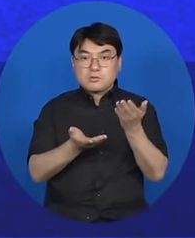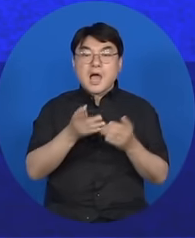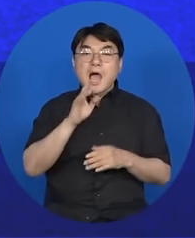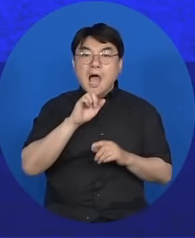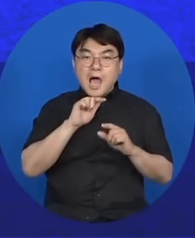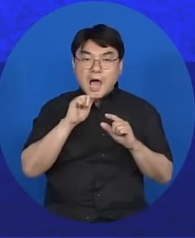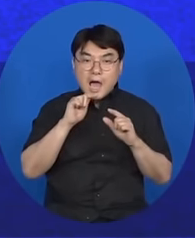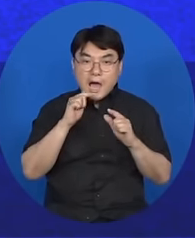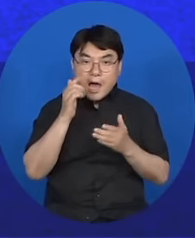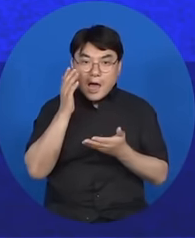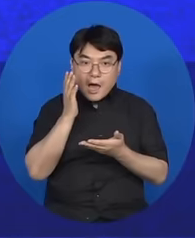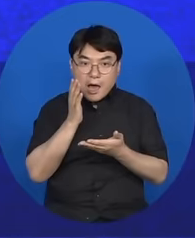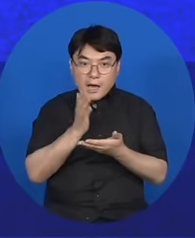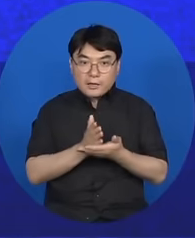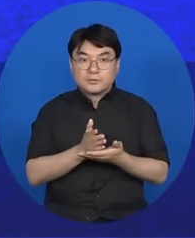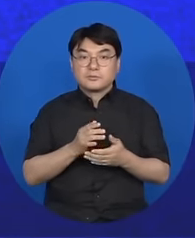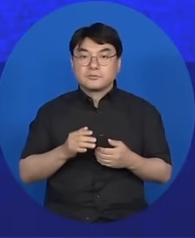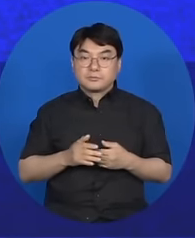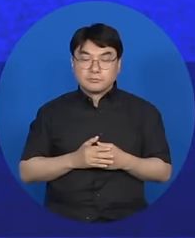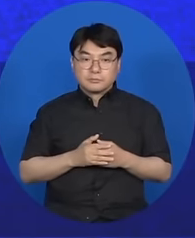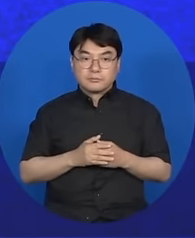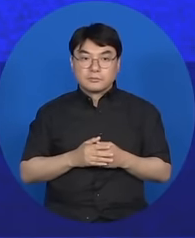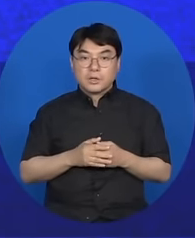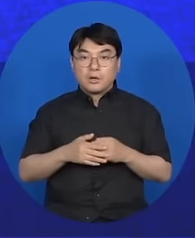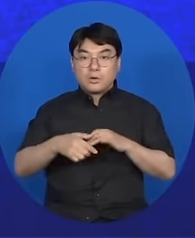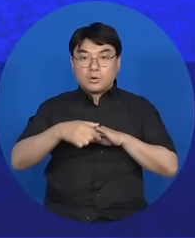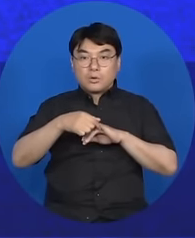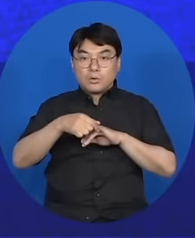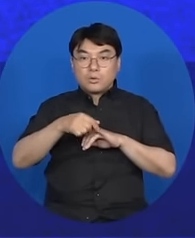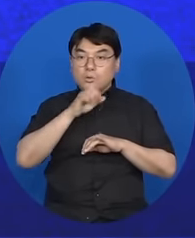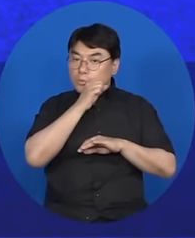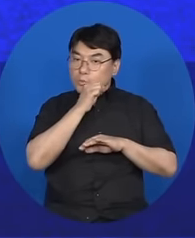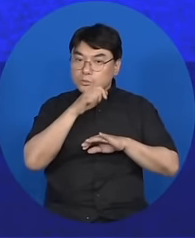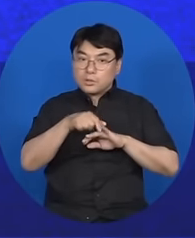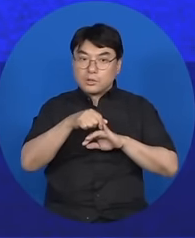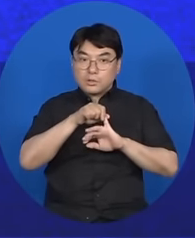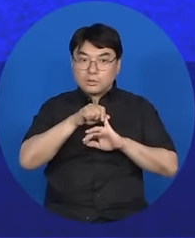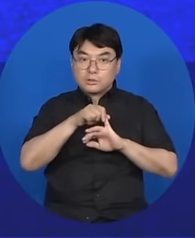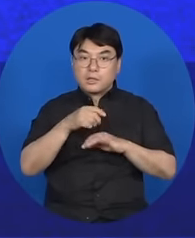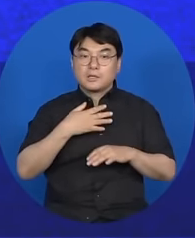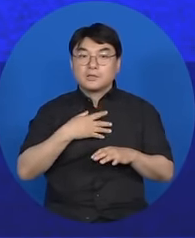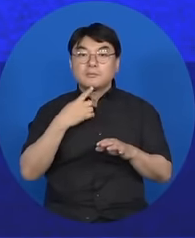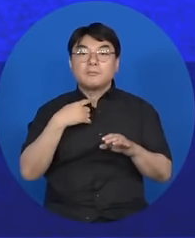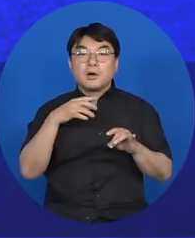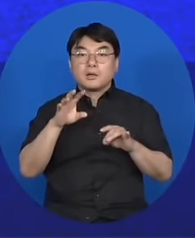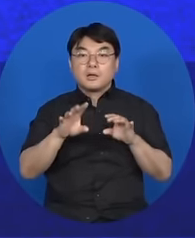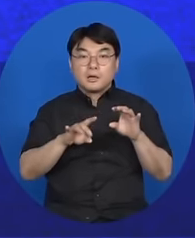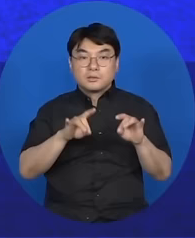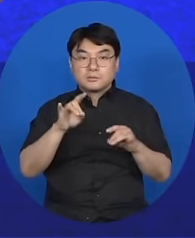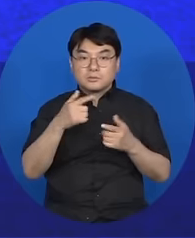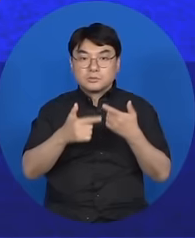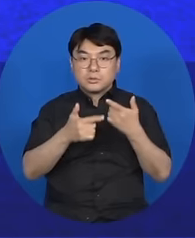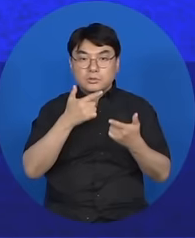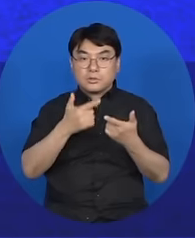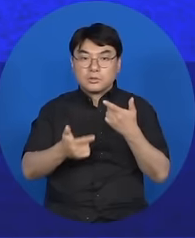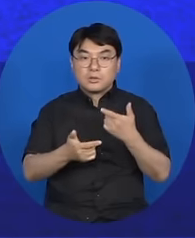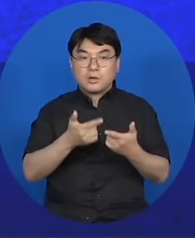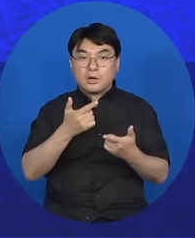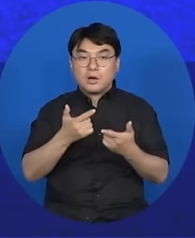차별하는 분이 아니라는 거죠. 심지어 고자라도 나는 마른 장작에 지나지 않는다라고 말하지 못하게